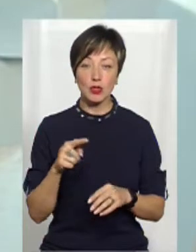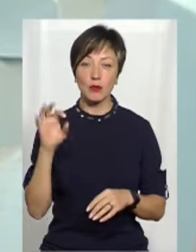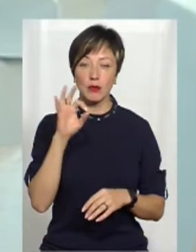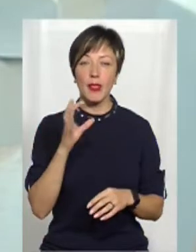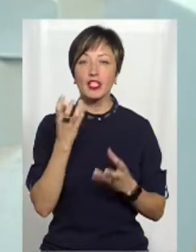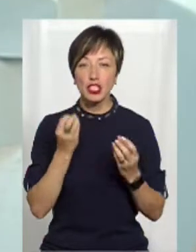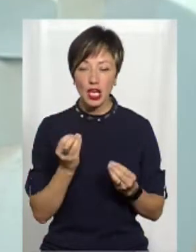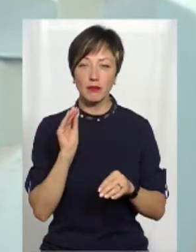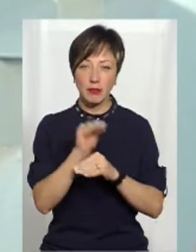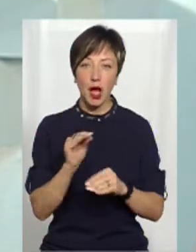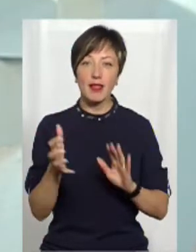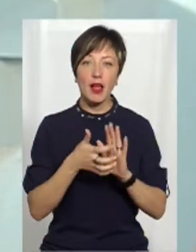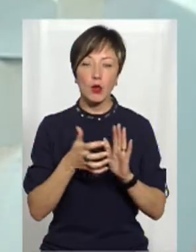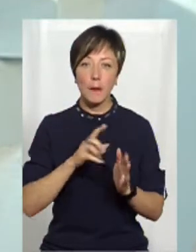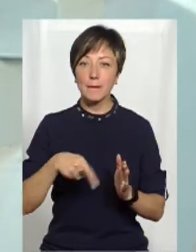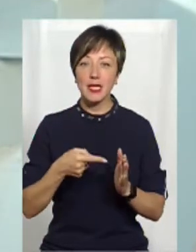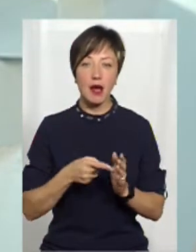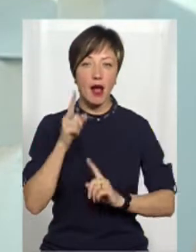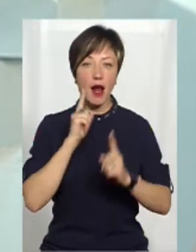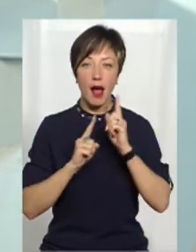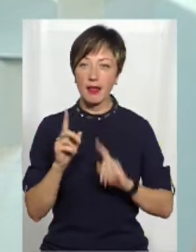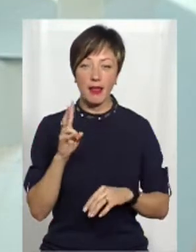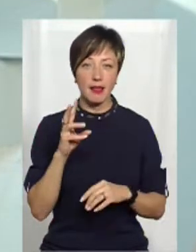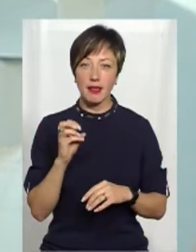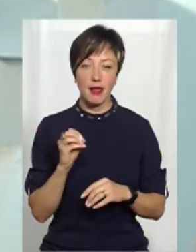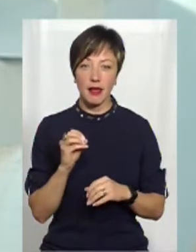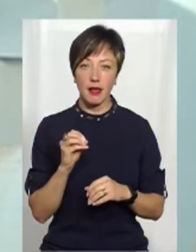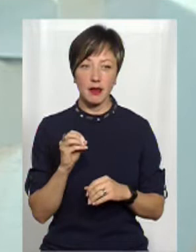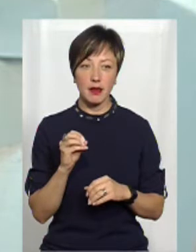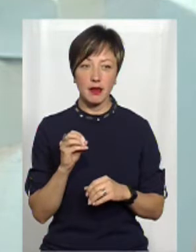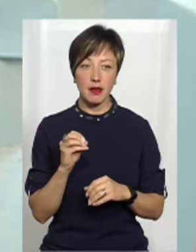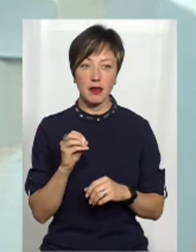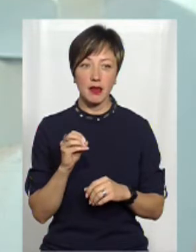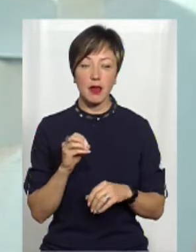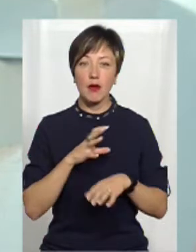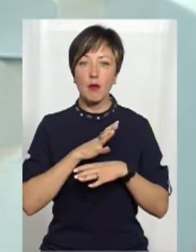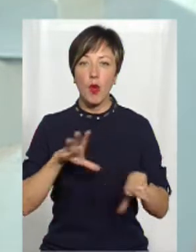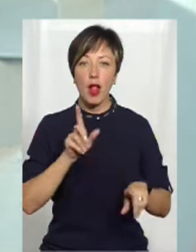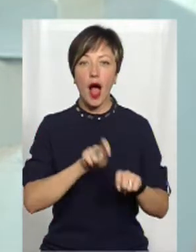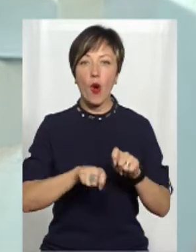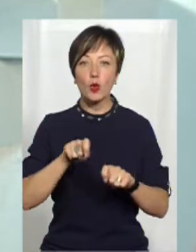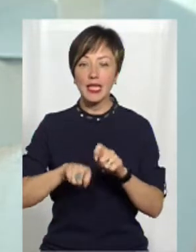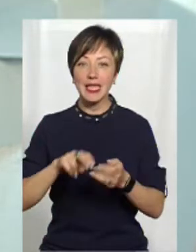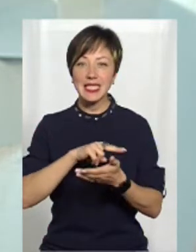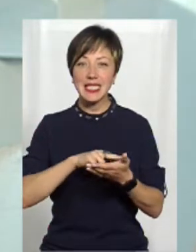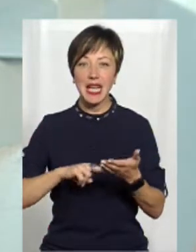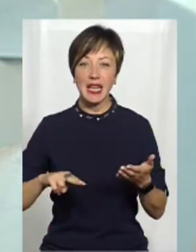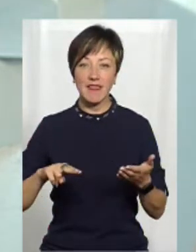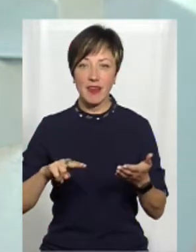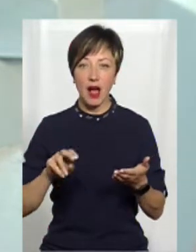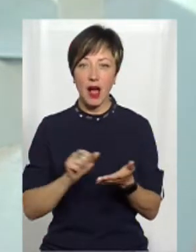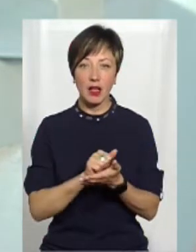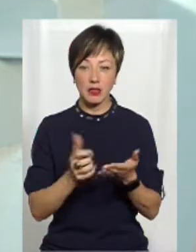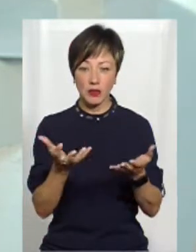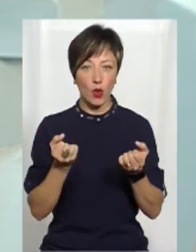недоліки, в місті міська рада не пройшла аудит сертифікаційний і не отримала